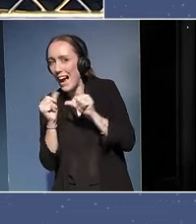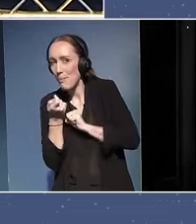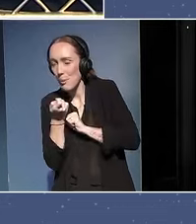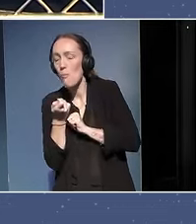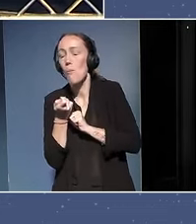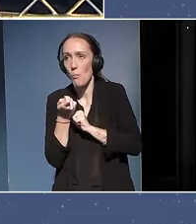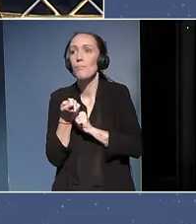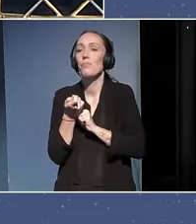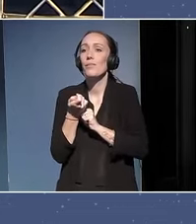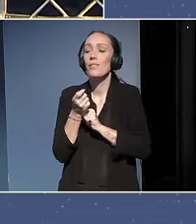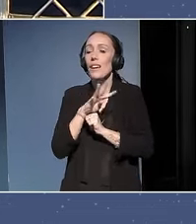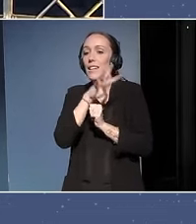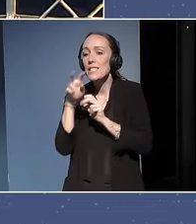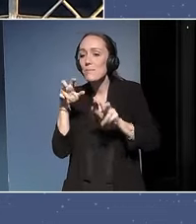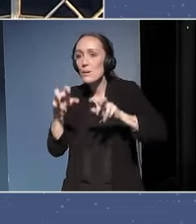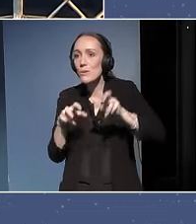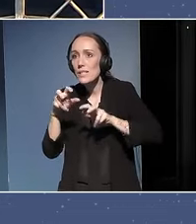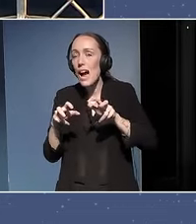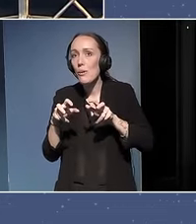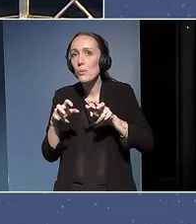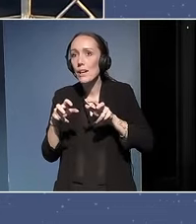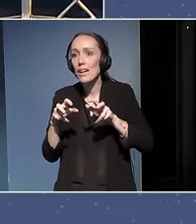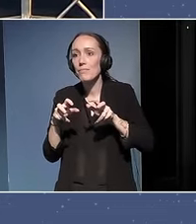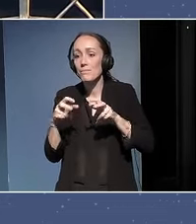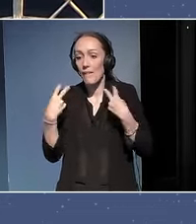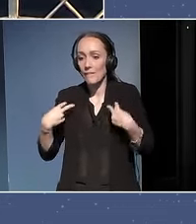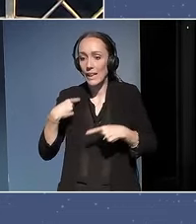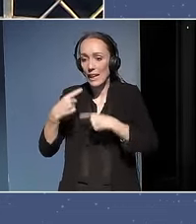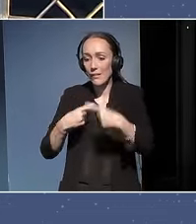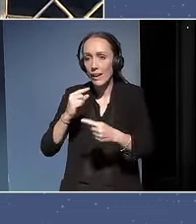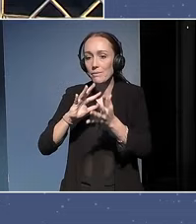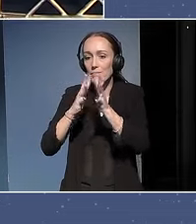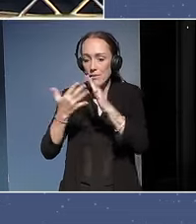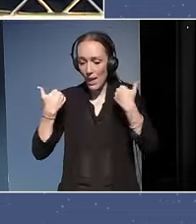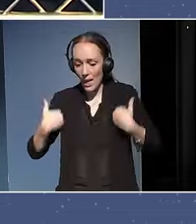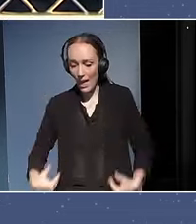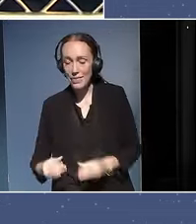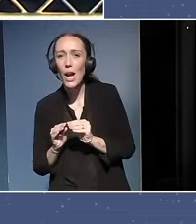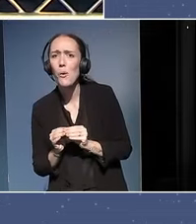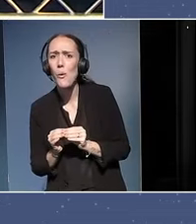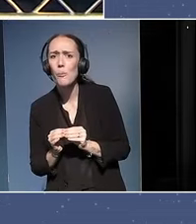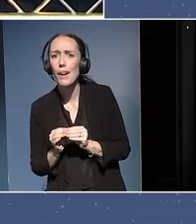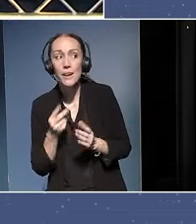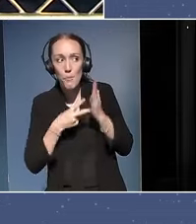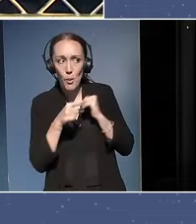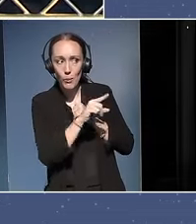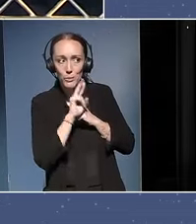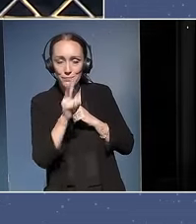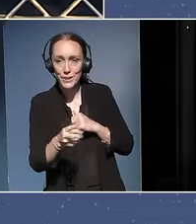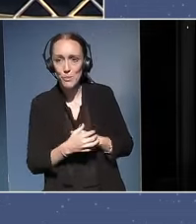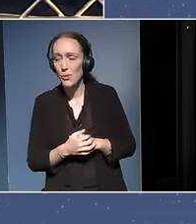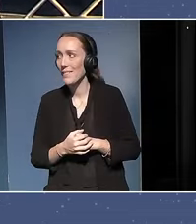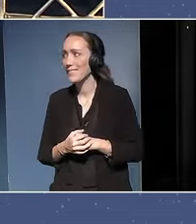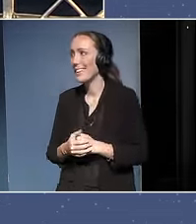ventati questa è una bella domanda dai Prova a dare tu una risposta Diego a questo Poi aggiungo i